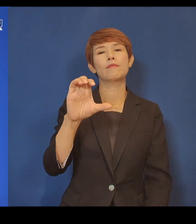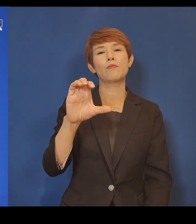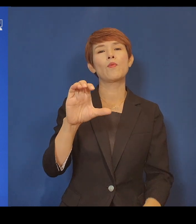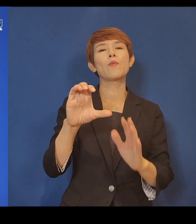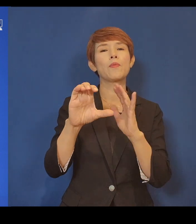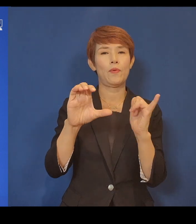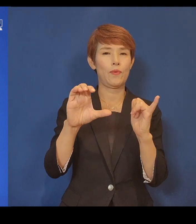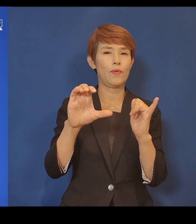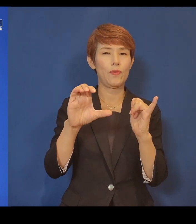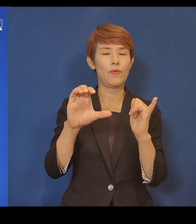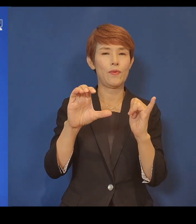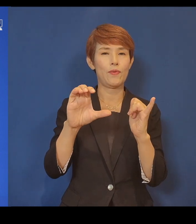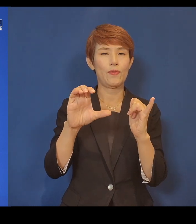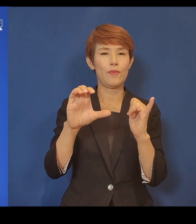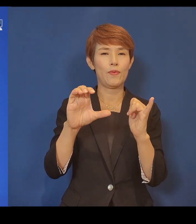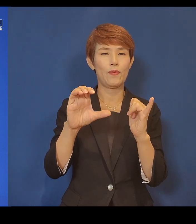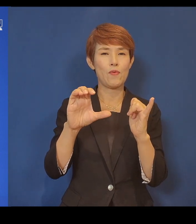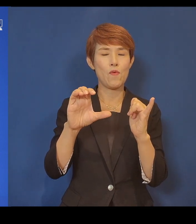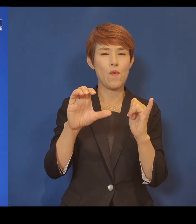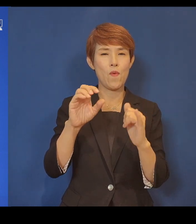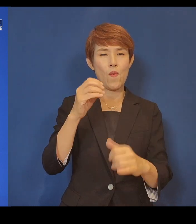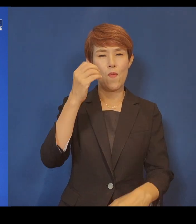145분이세요. 145분.